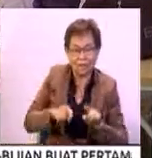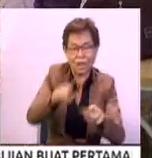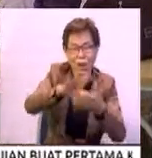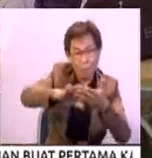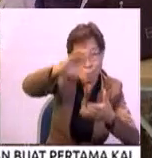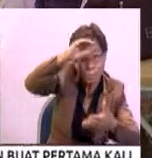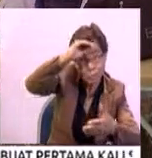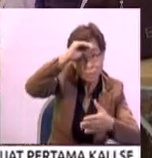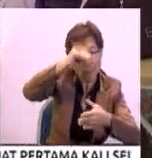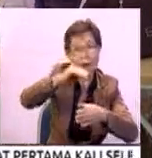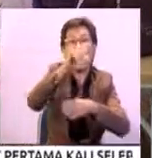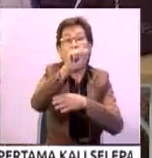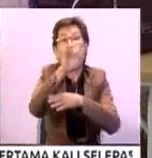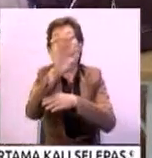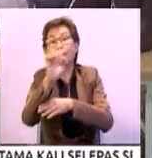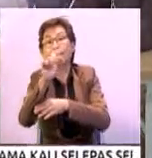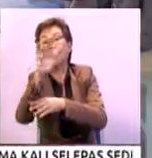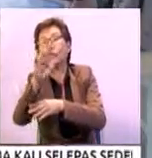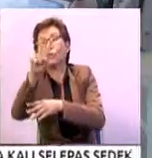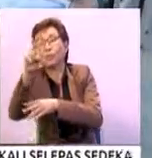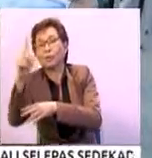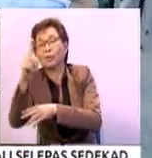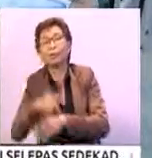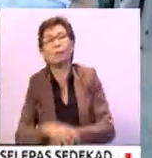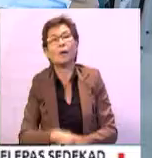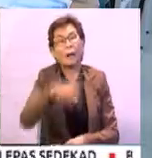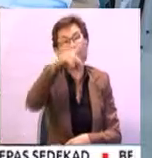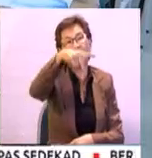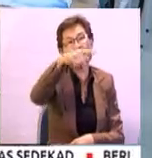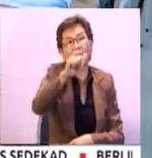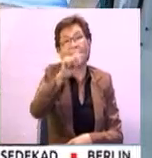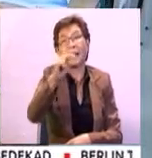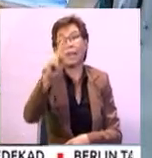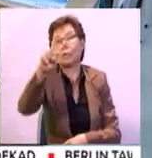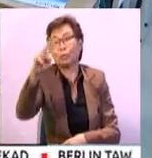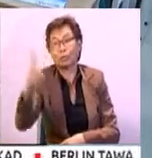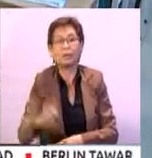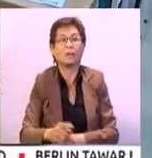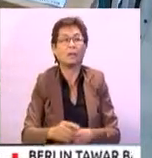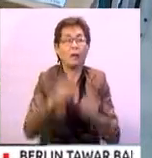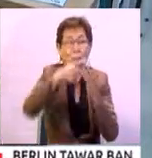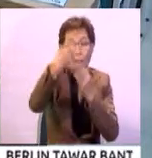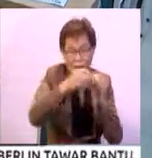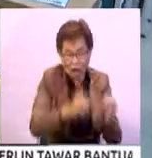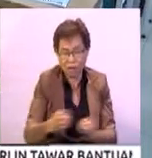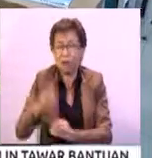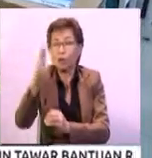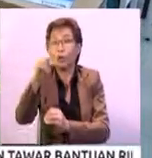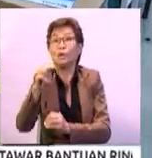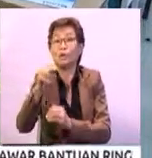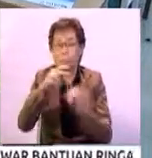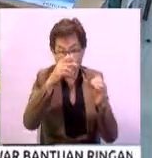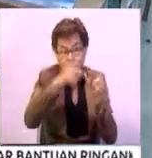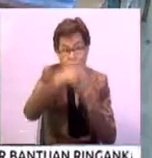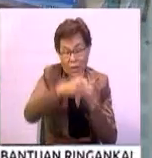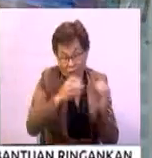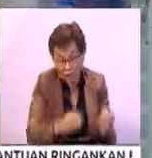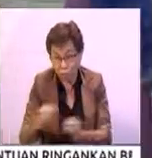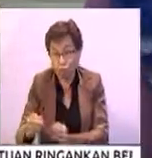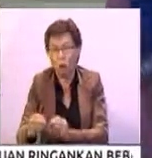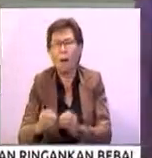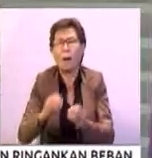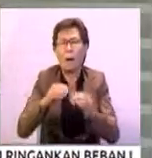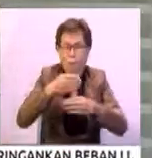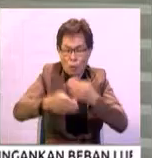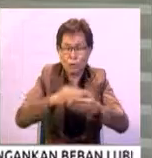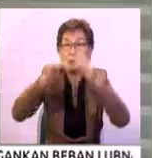pembelajaran abad ke-21 PAK21. Program anjuran UNESCO itu banyak membantunya dalam proses pembelajaran